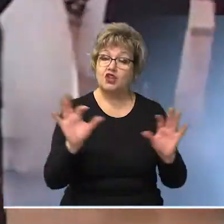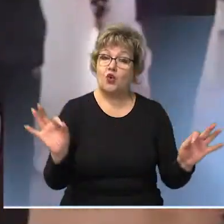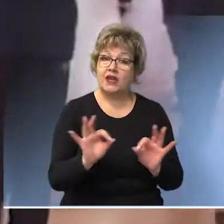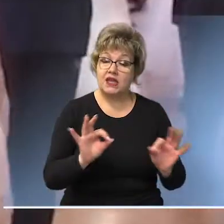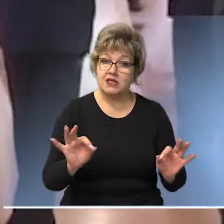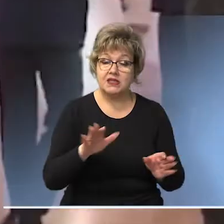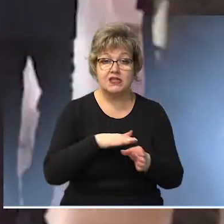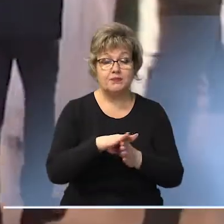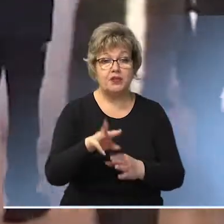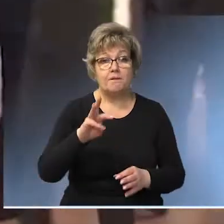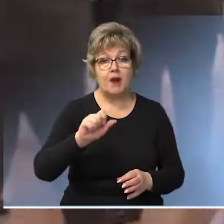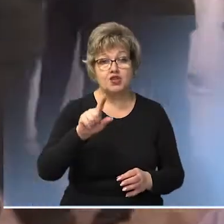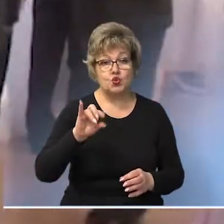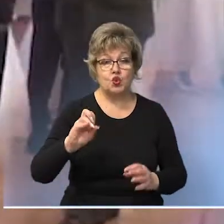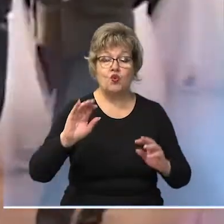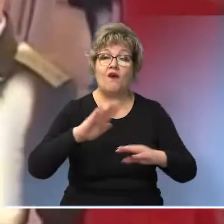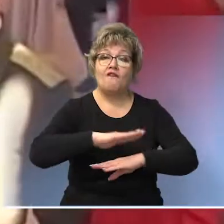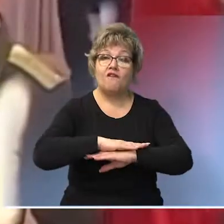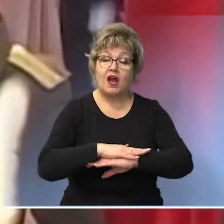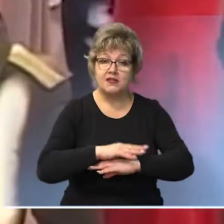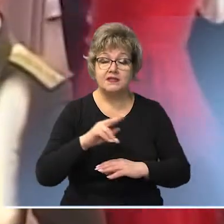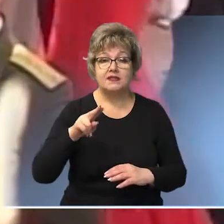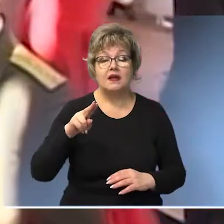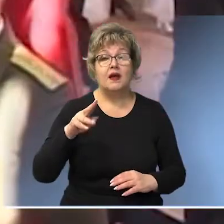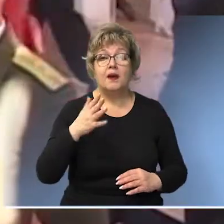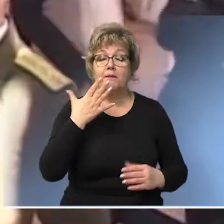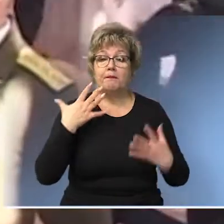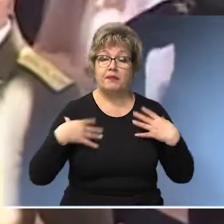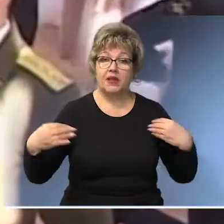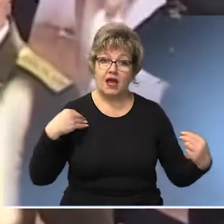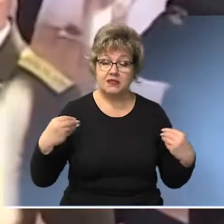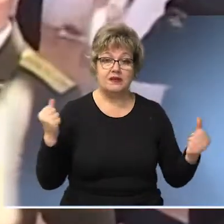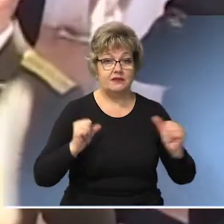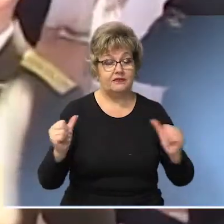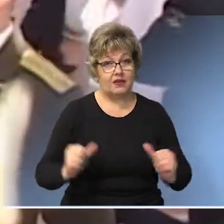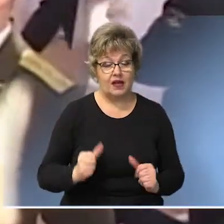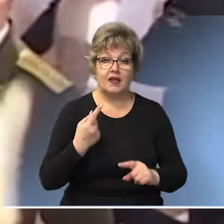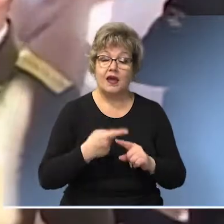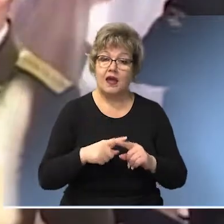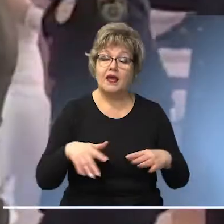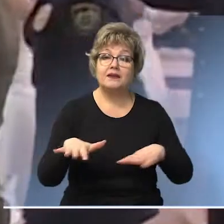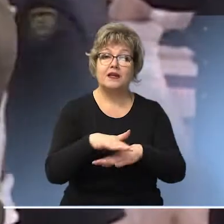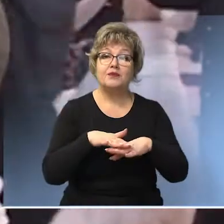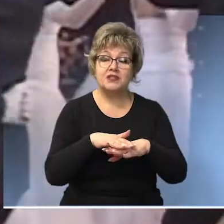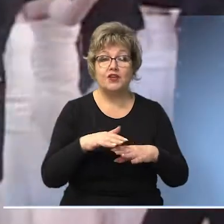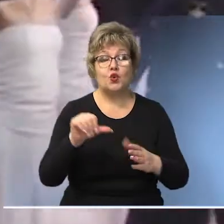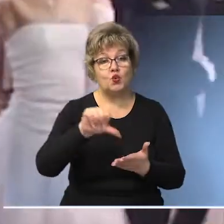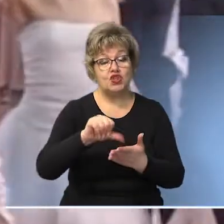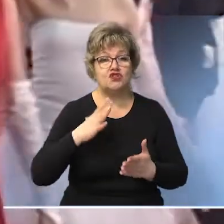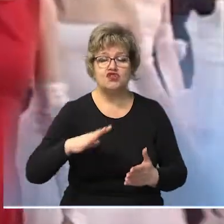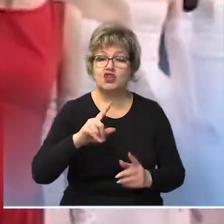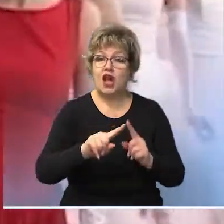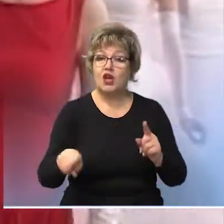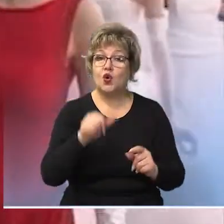духовой оркестр играет мазурку и польку, вальс и полонез. Бальное платье дам, мундиры и фраки кавалеров. Эту атмосферу бала